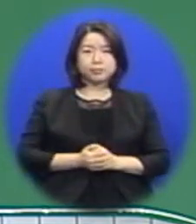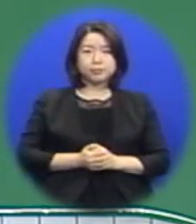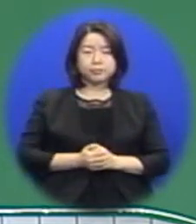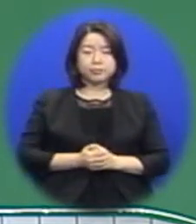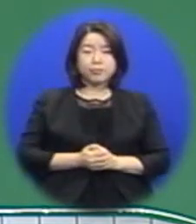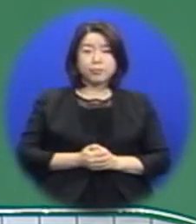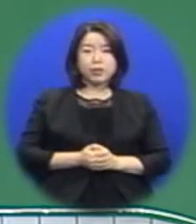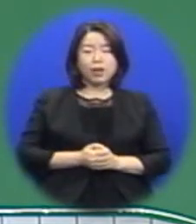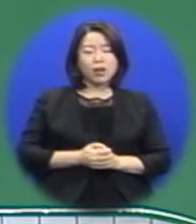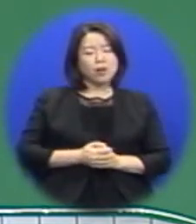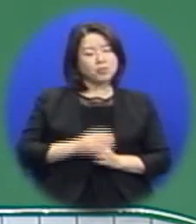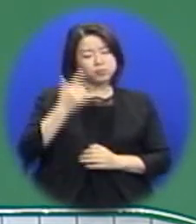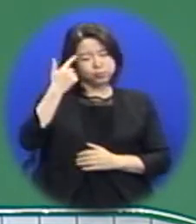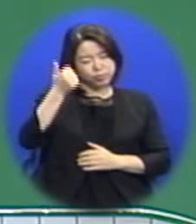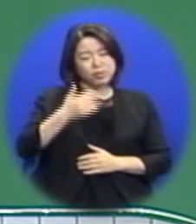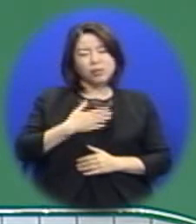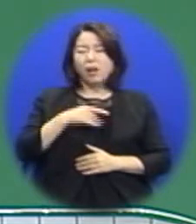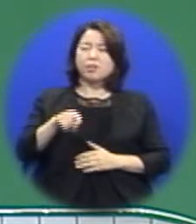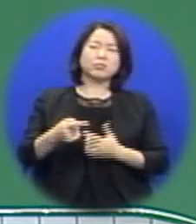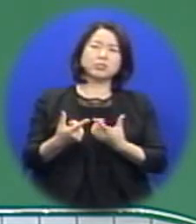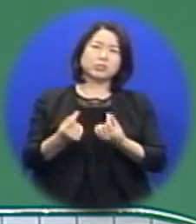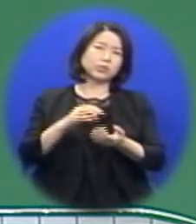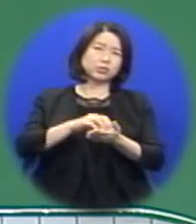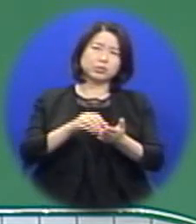아, 목사님, 저는 그런 믿음이 아닙니다.